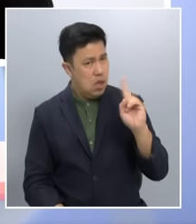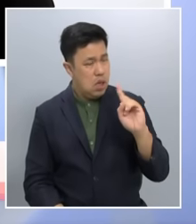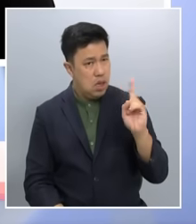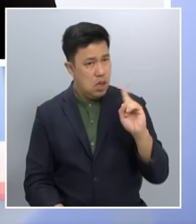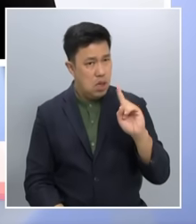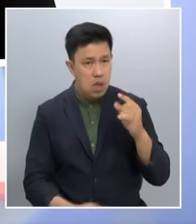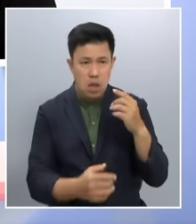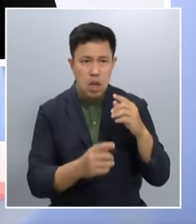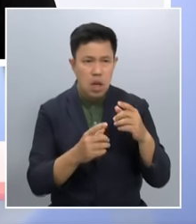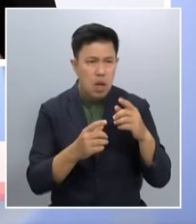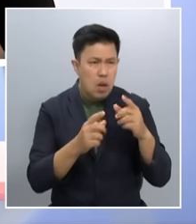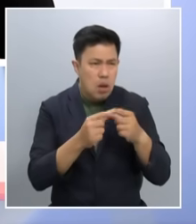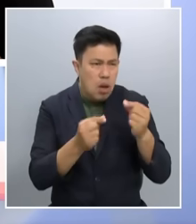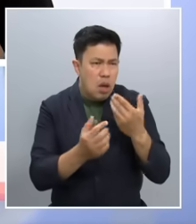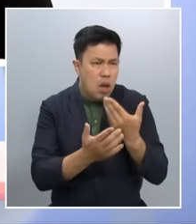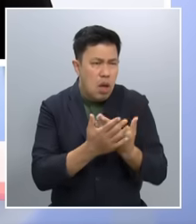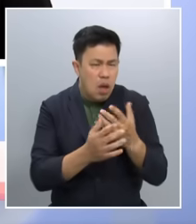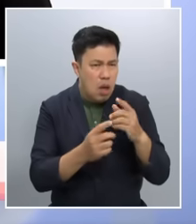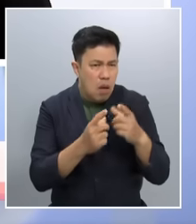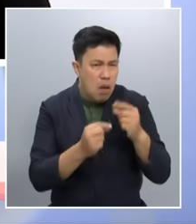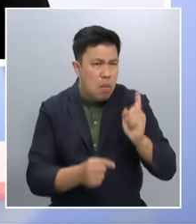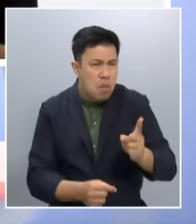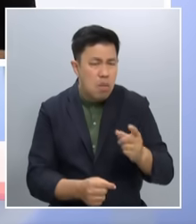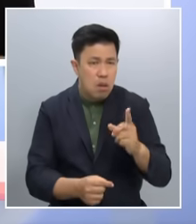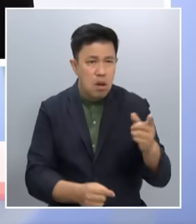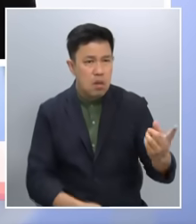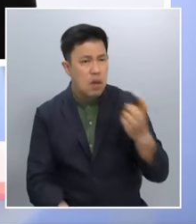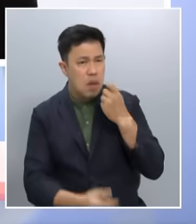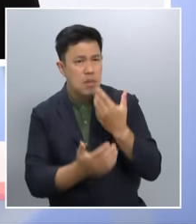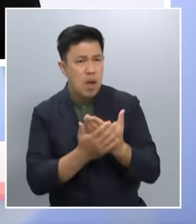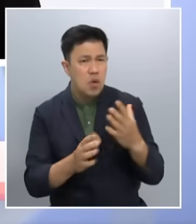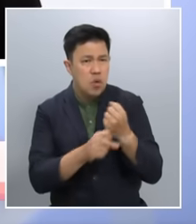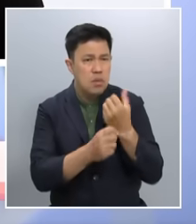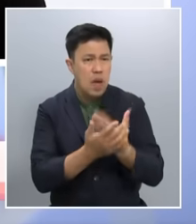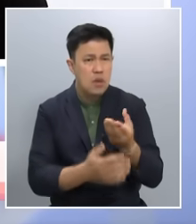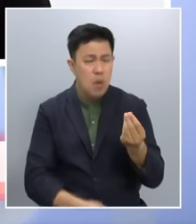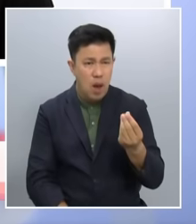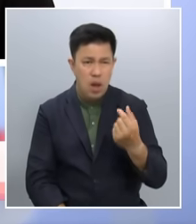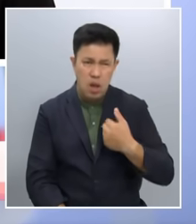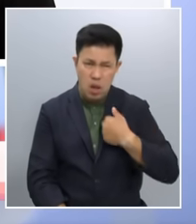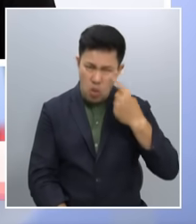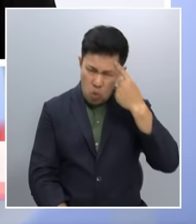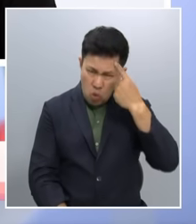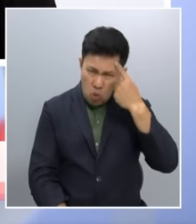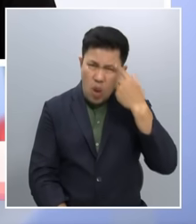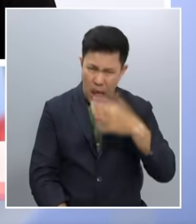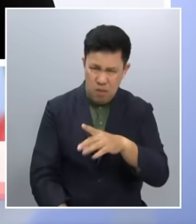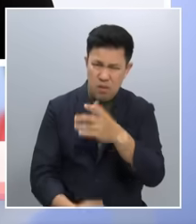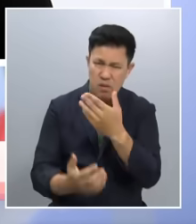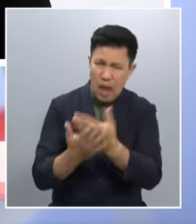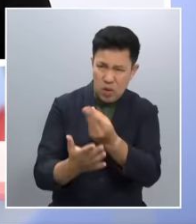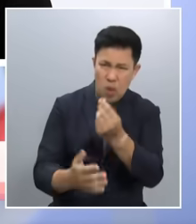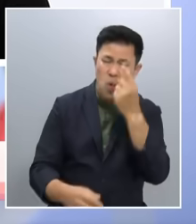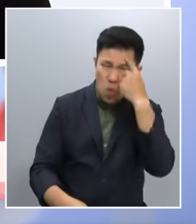เขาคุยเรื่องเดิมๆเขาพยายามถามเราว่าสรุปเท่าไหร่สรุปเท่าไหร่ทั้งที่เขารู้อยู่แล้วว่าเท่าไหร่แต่เราอ่ะ